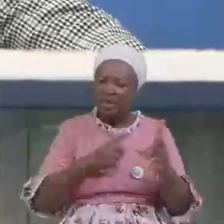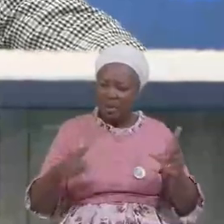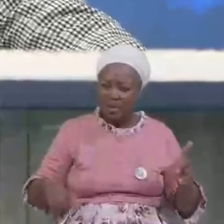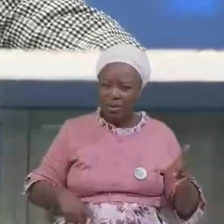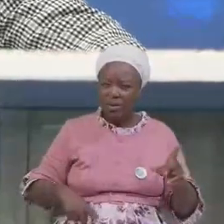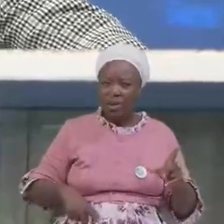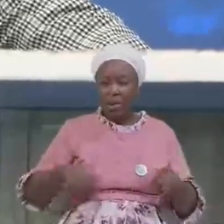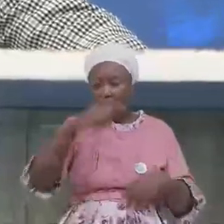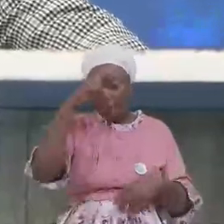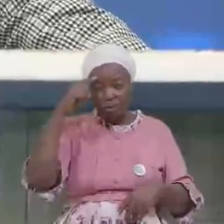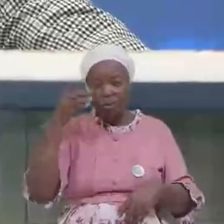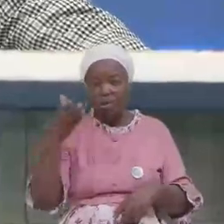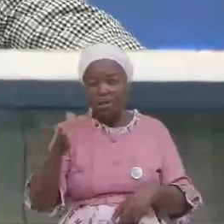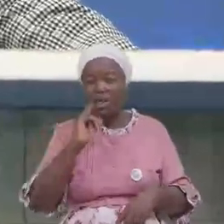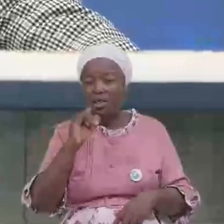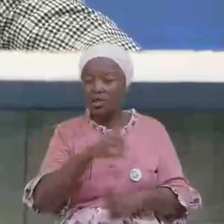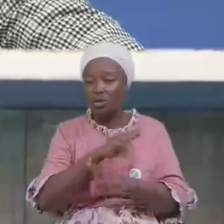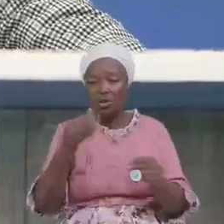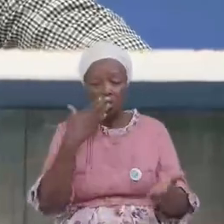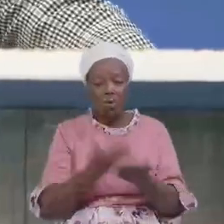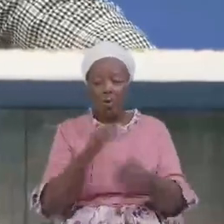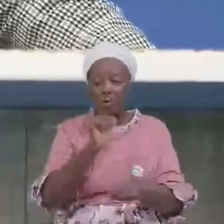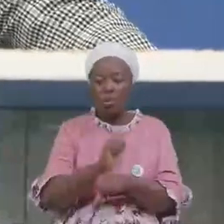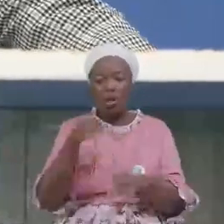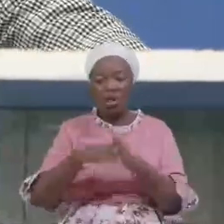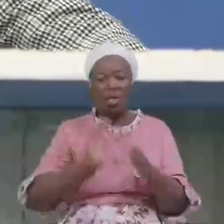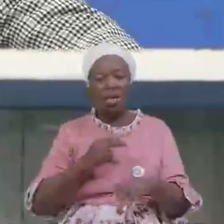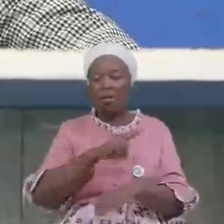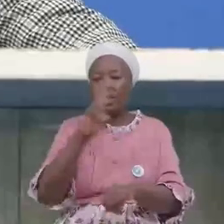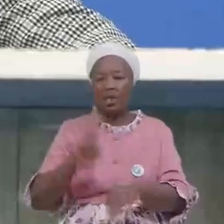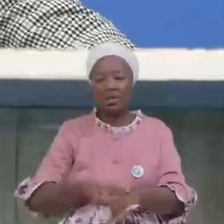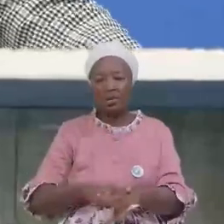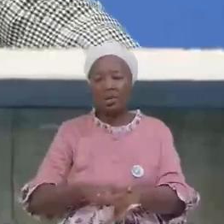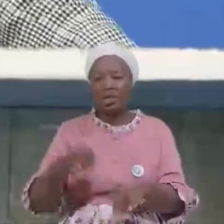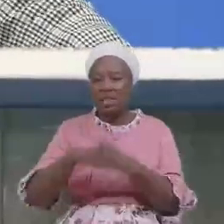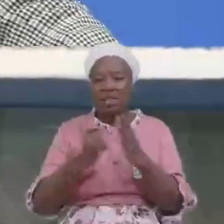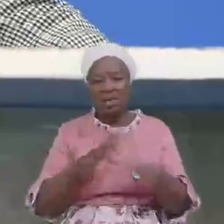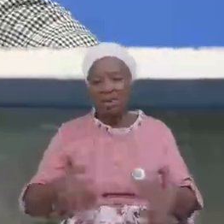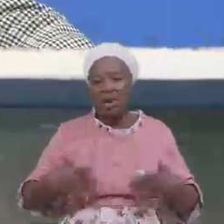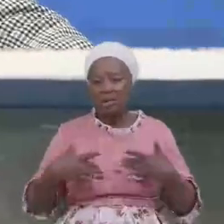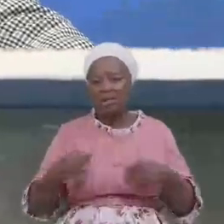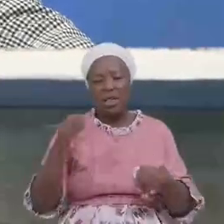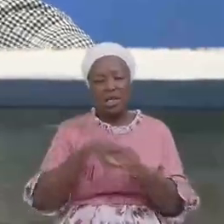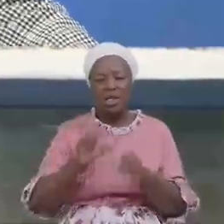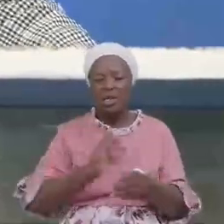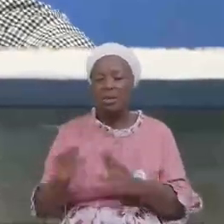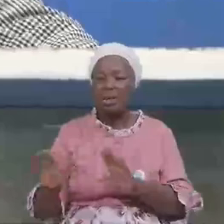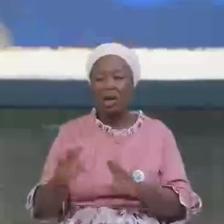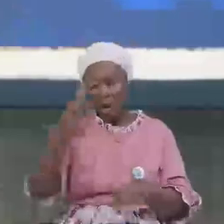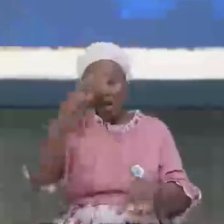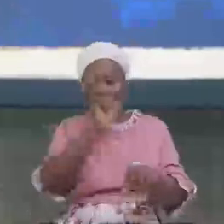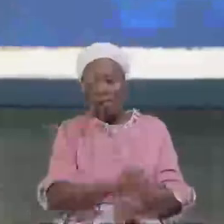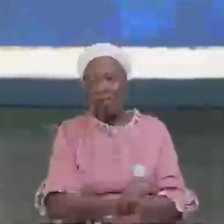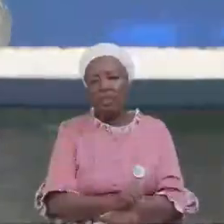Parce qu'il n'y a pas de bonnes œuvres dans notre nature, dans notre vie, dans nos habitudes, dans